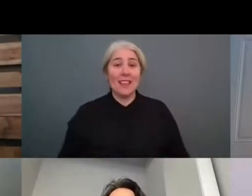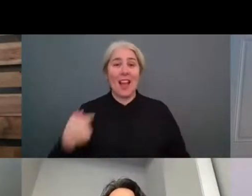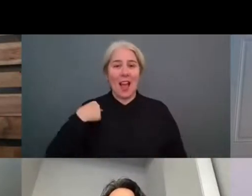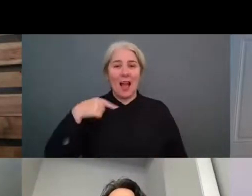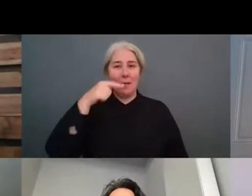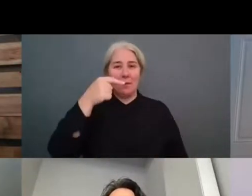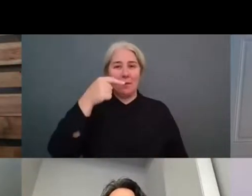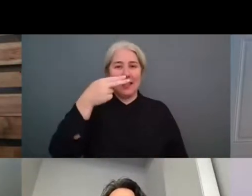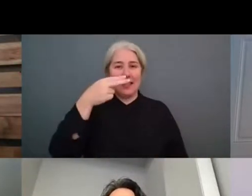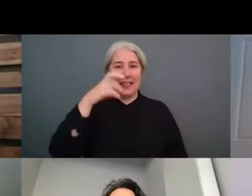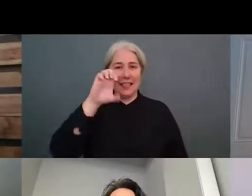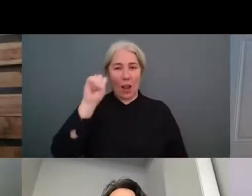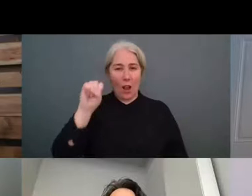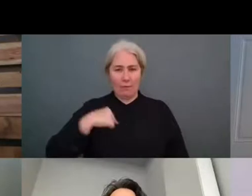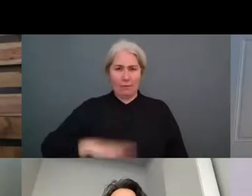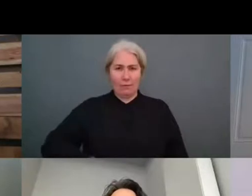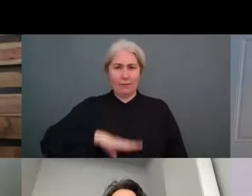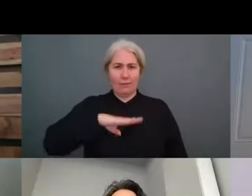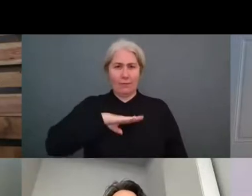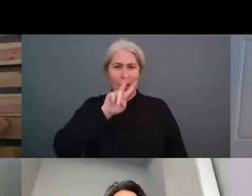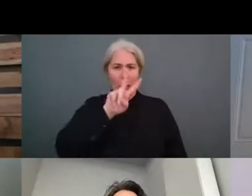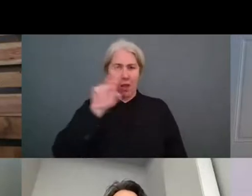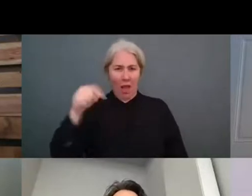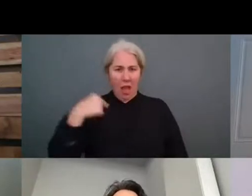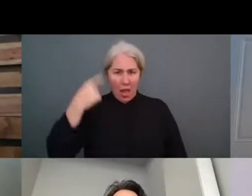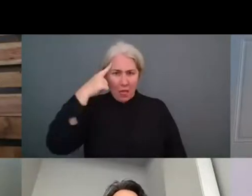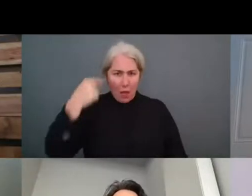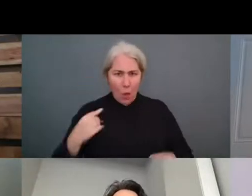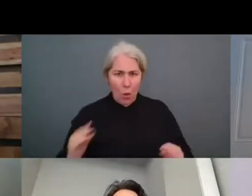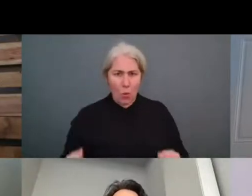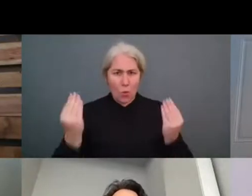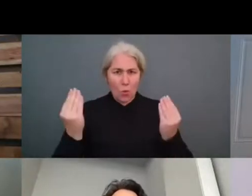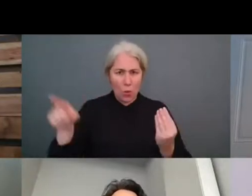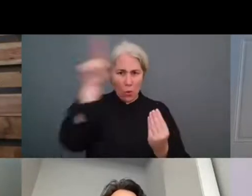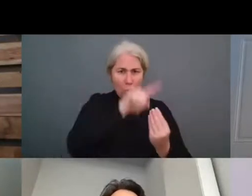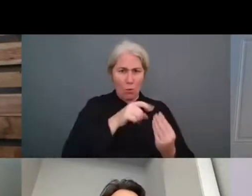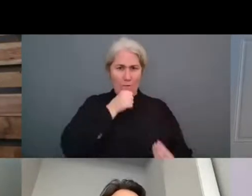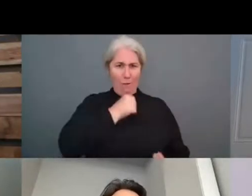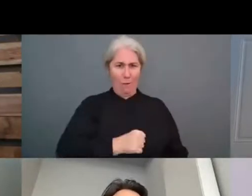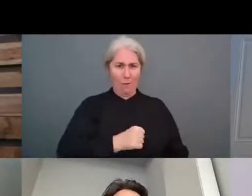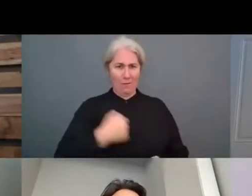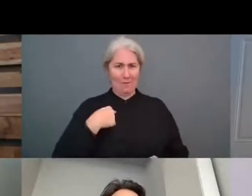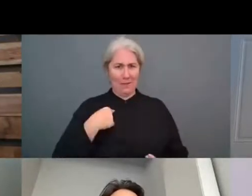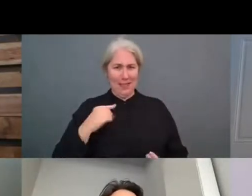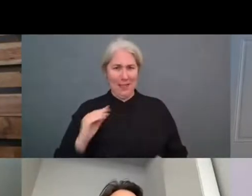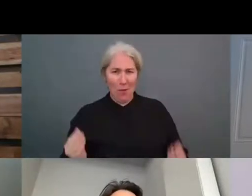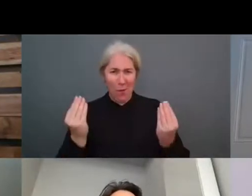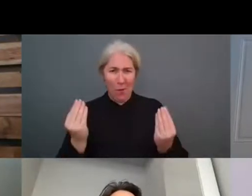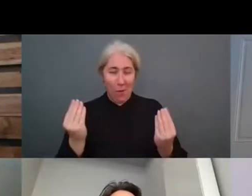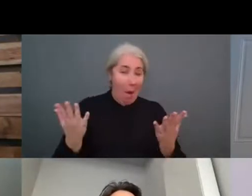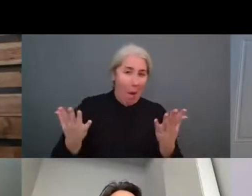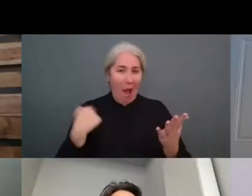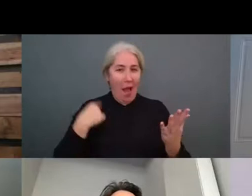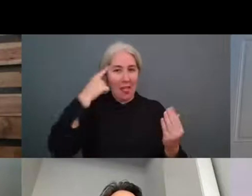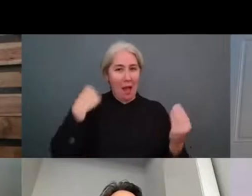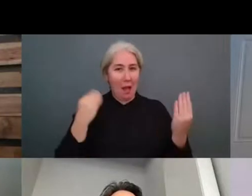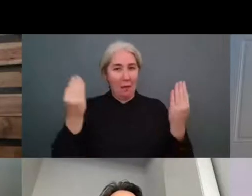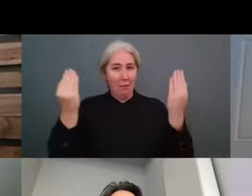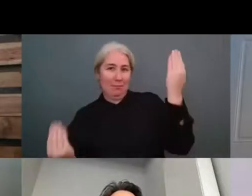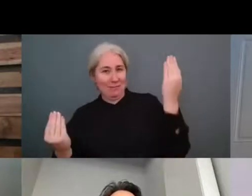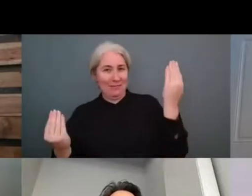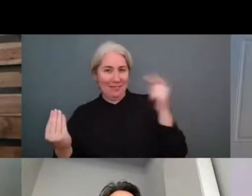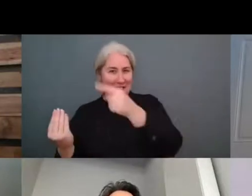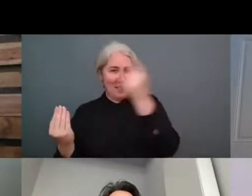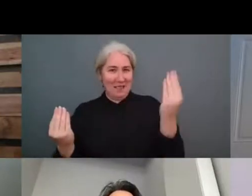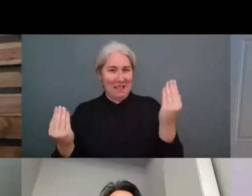be the most young today i don't know i don't if there are people as young as as i but in any case it's an honor well then for the fair court